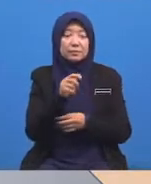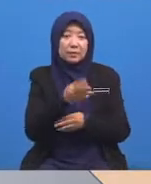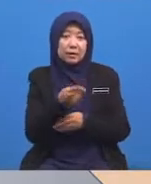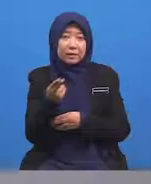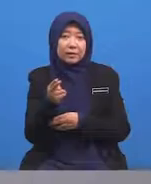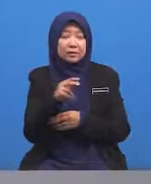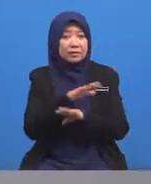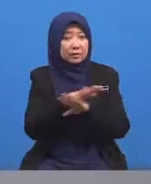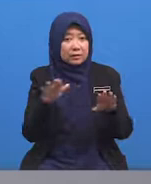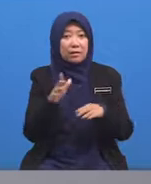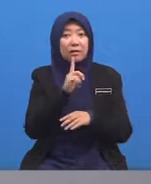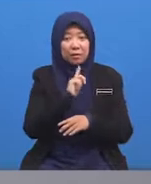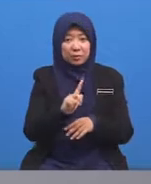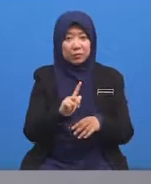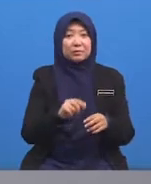larut.